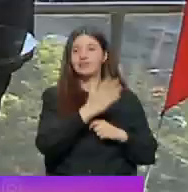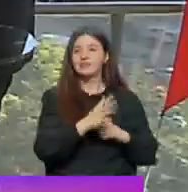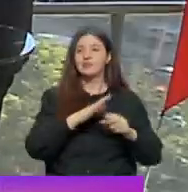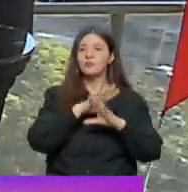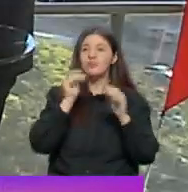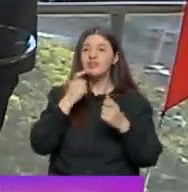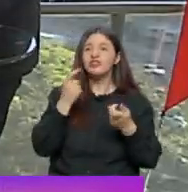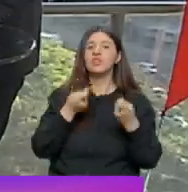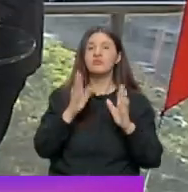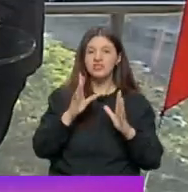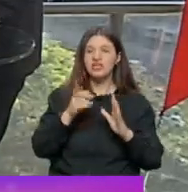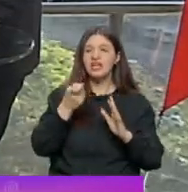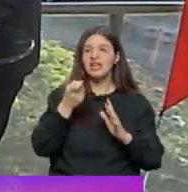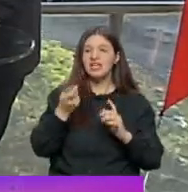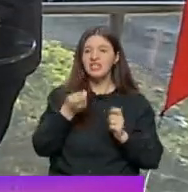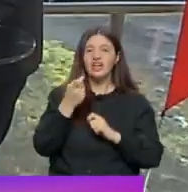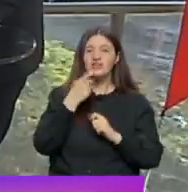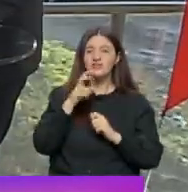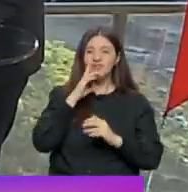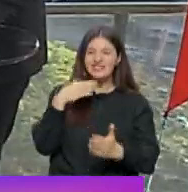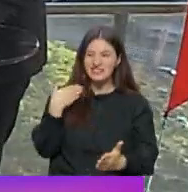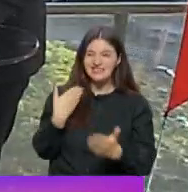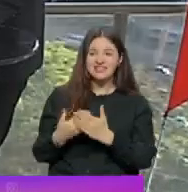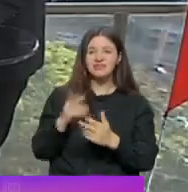yıl çalışmayınca işler yıl sonuna doğru sıkışıyor. Şimdi